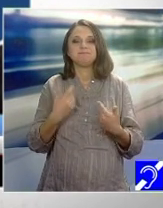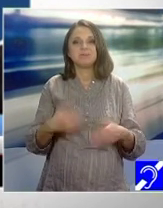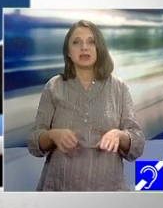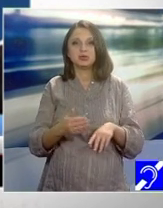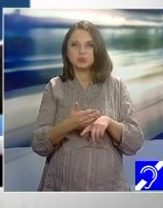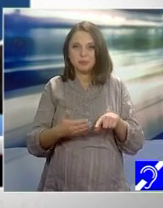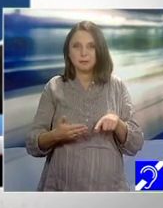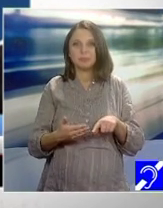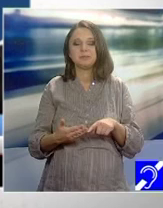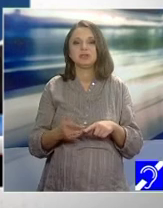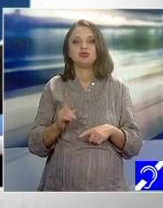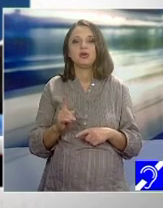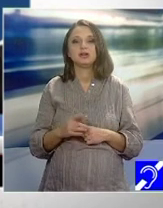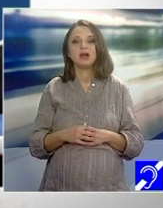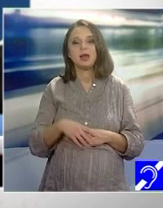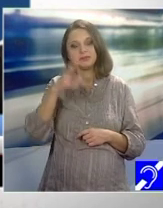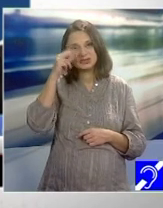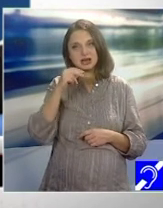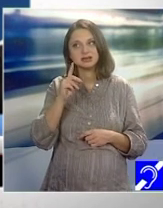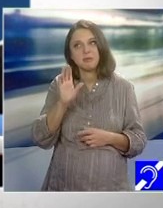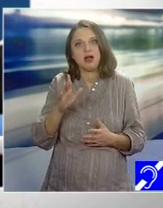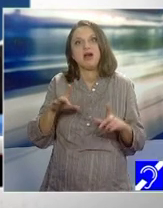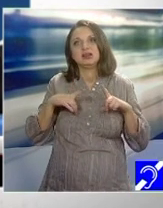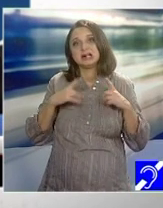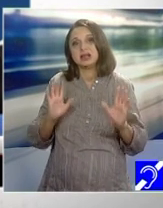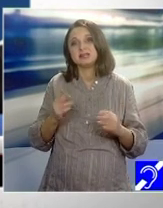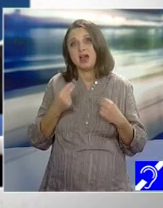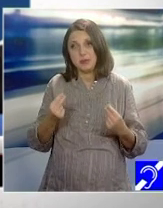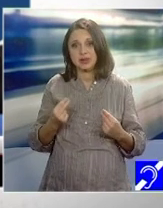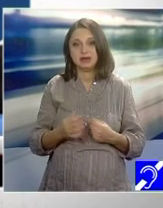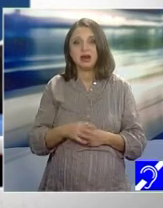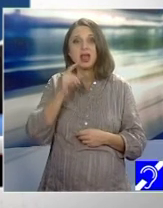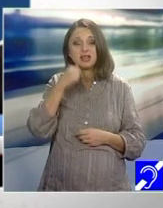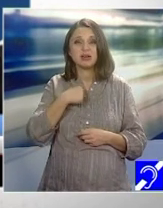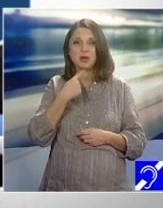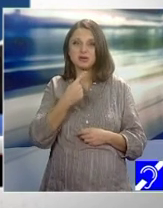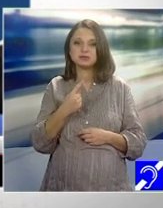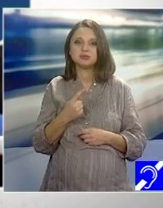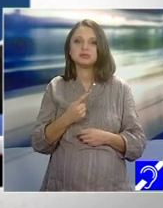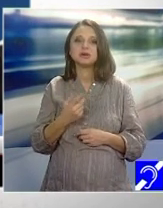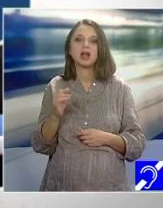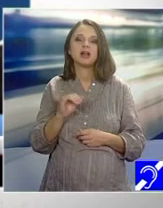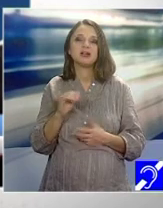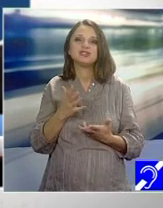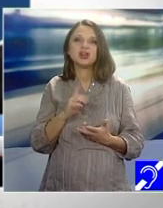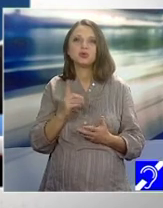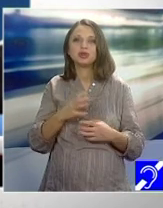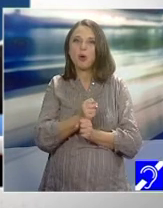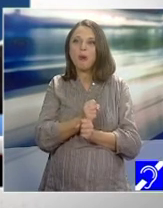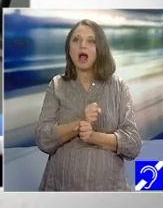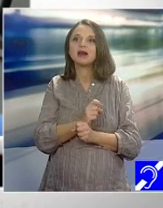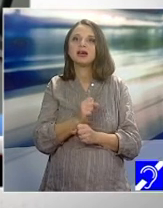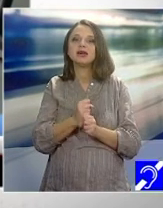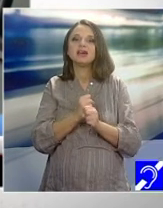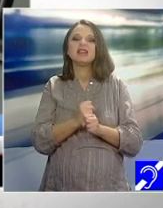dar realizam că măcar sunt în viață. Nu puteam gândi altfel. Tata îmi repeta că orice lucru care nu te omoară te face mai puternic. În mintea